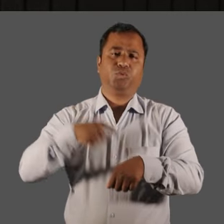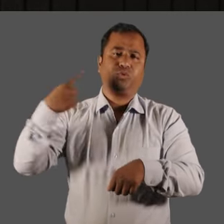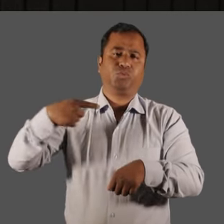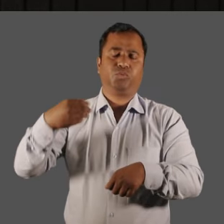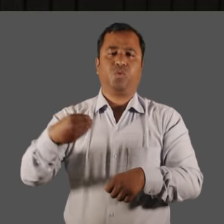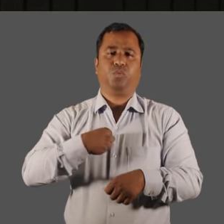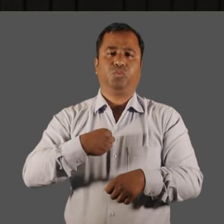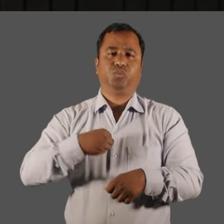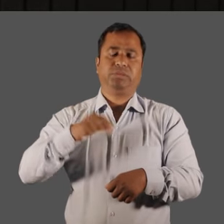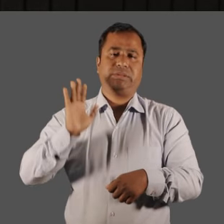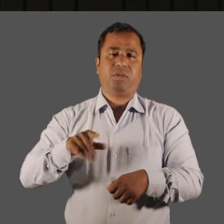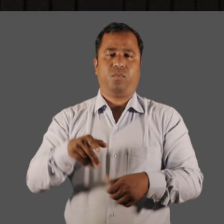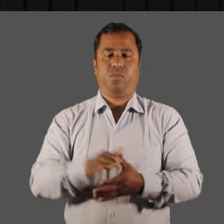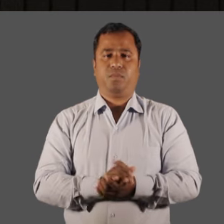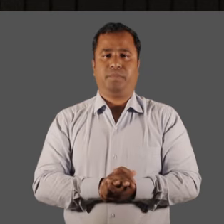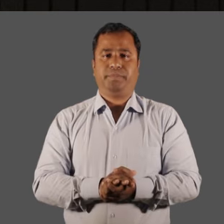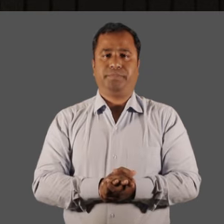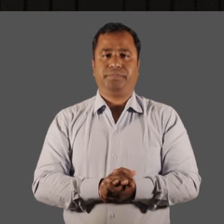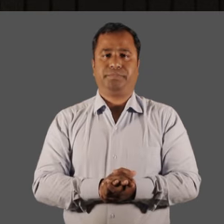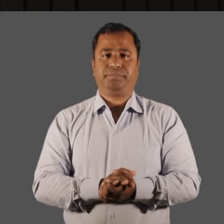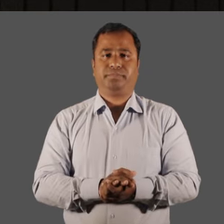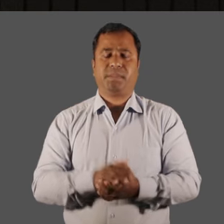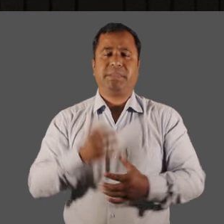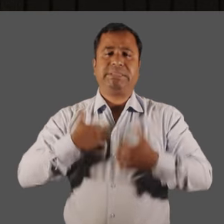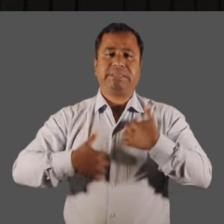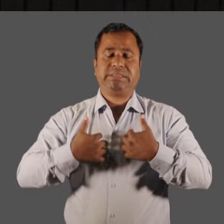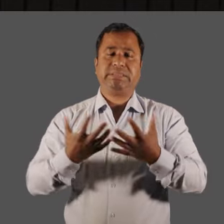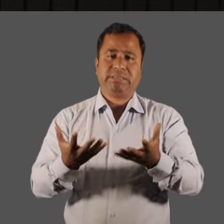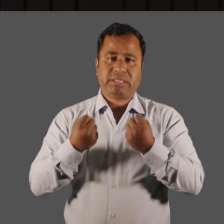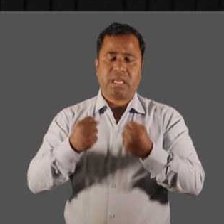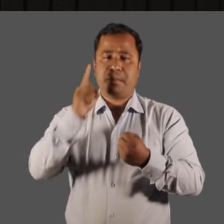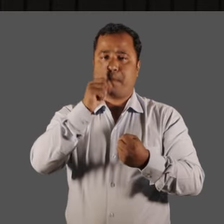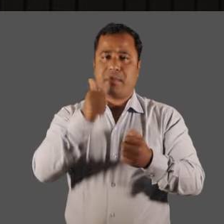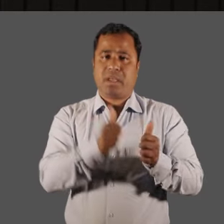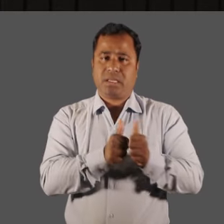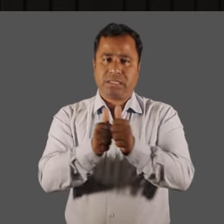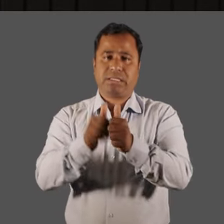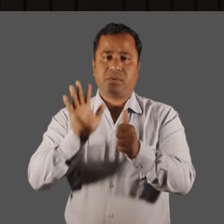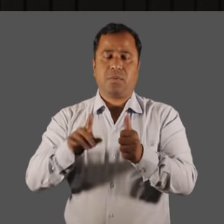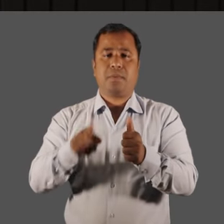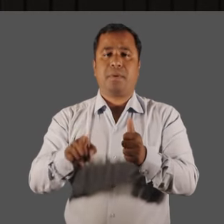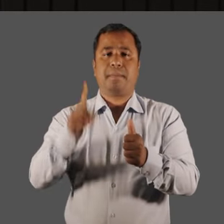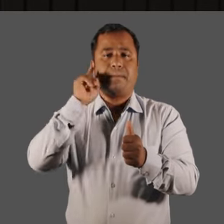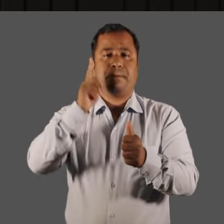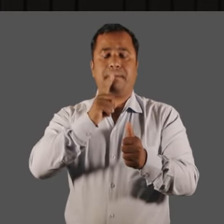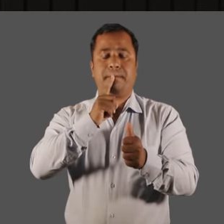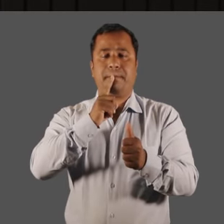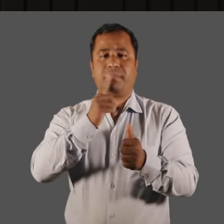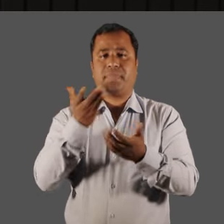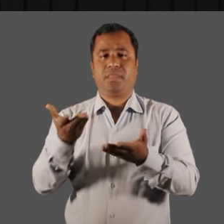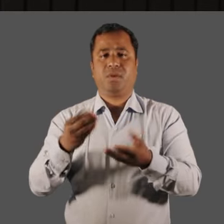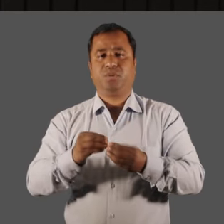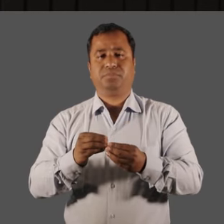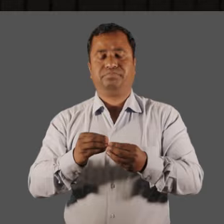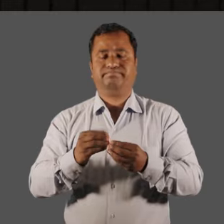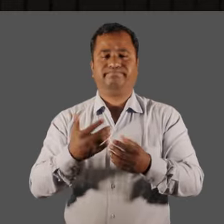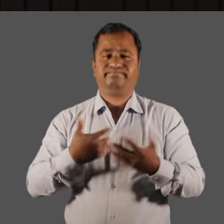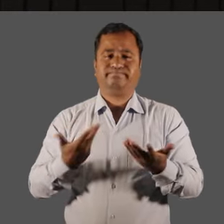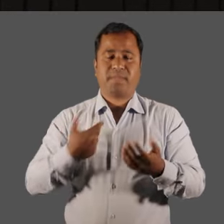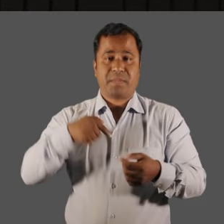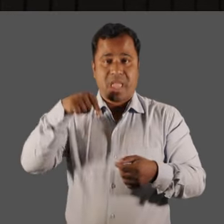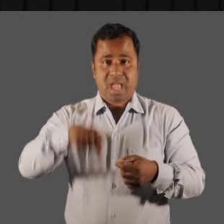খুব কষ্ট। এবং জাহিদ ভাই, যেটা হয়েছে, আমি এখন আমার বাচ্চাদের ক্ষেত্রে আমি খুব